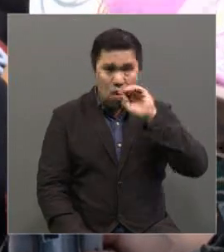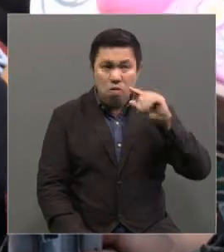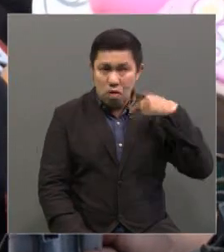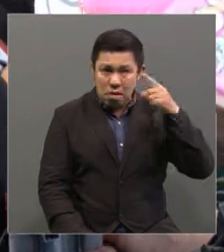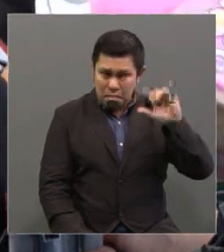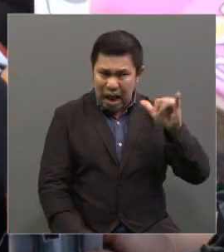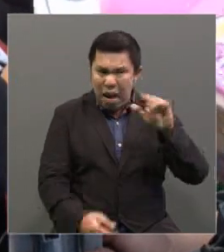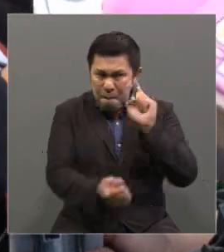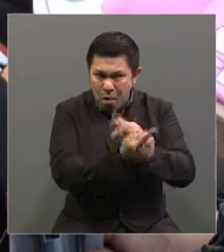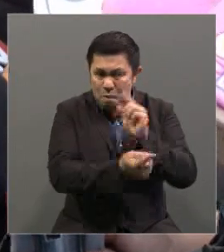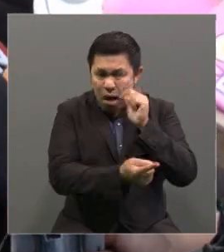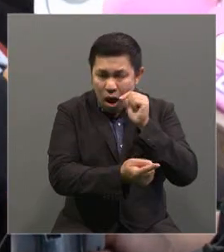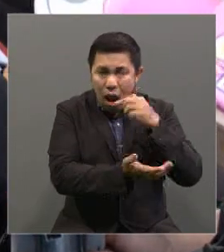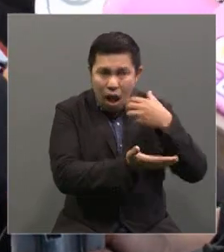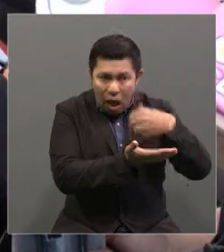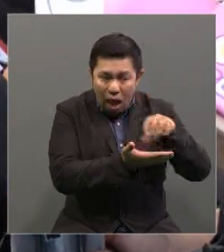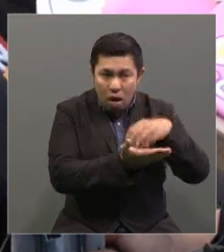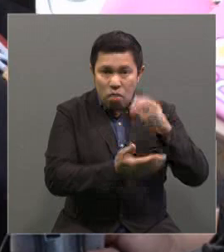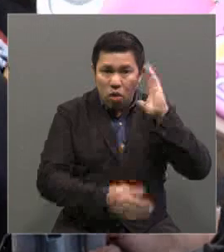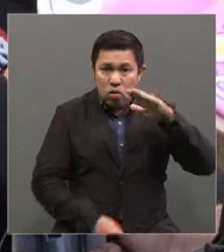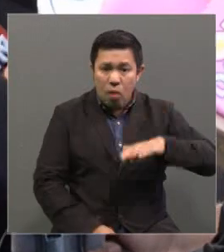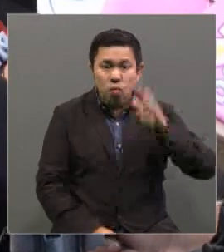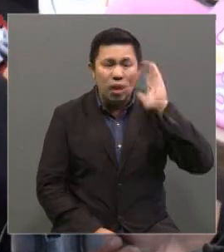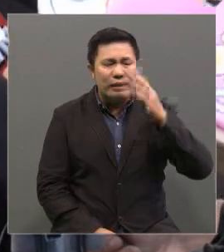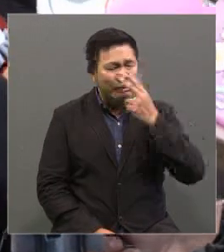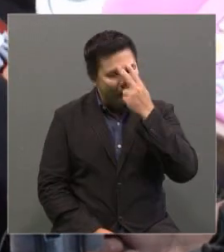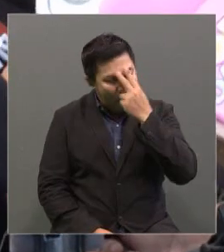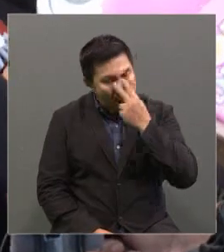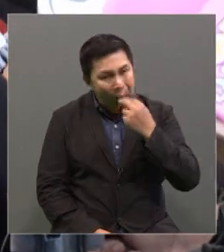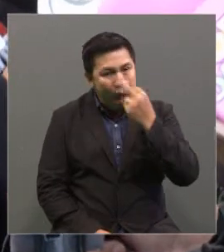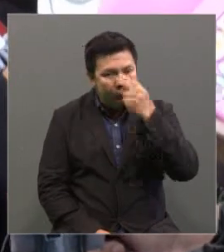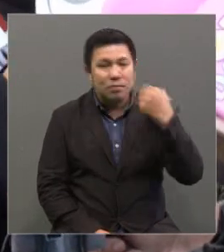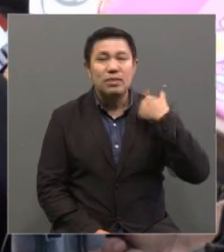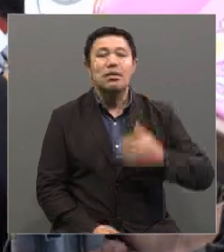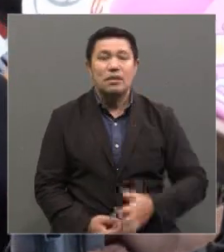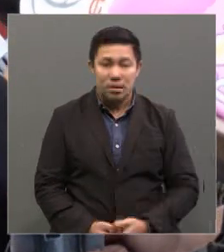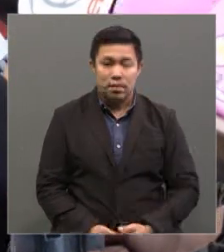ว่าเดี๋ยวจะได้เจอแม่แล้วนะพอเล่าถึงตรงนี้น้องชายคุณใบเตยเนี่ยก็ร้องไห้ออกมาครับ